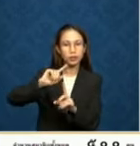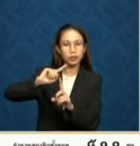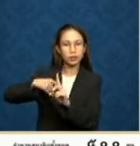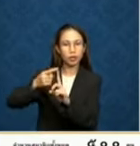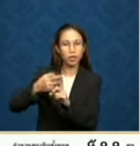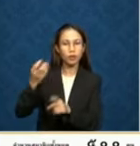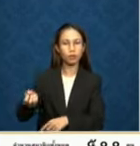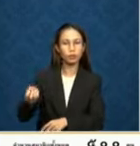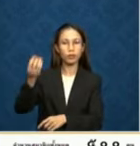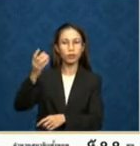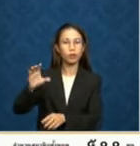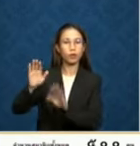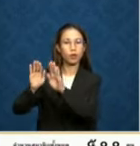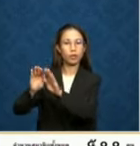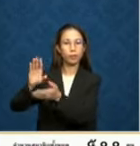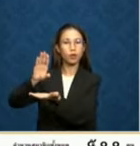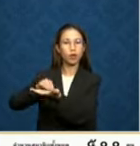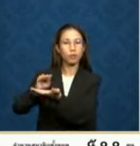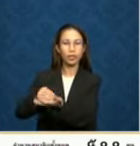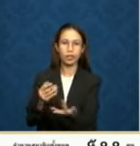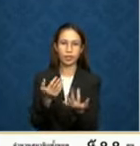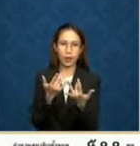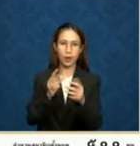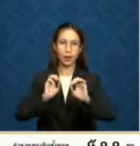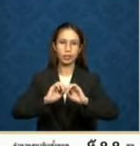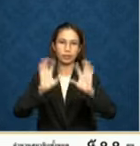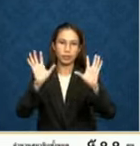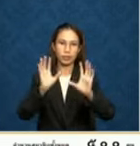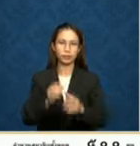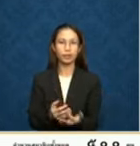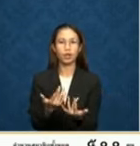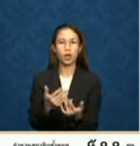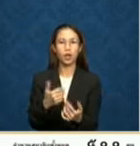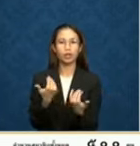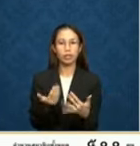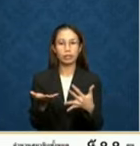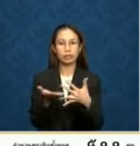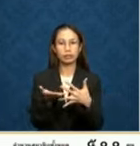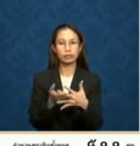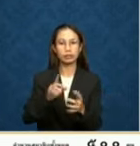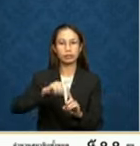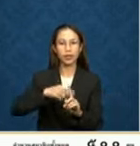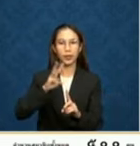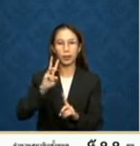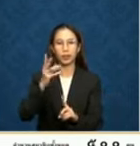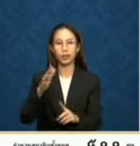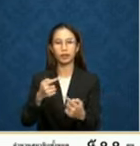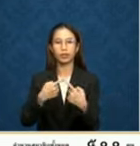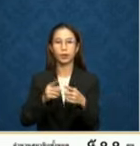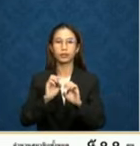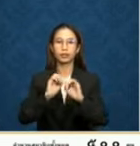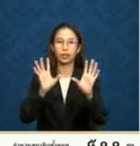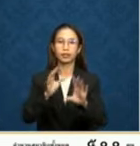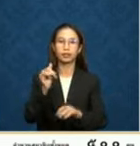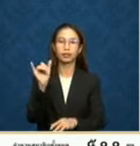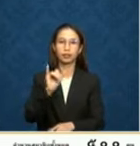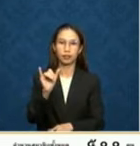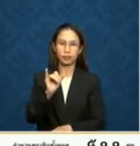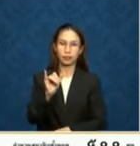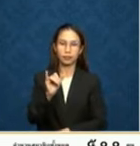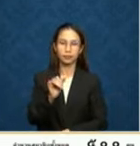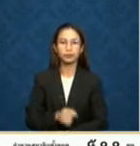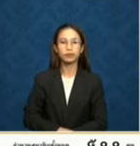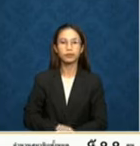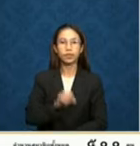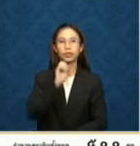ใช้คลาวก่อนบอกว่าให้รอความชัดเจน ผ่านมาครึ่งปีครั ยังไม่มคามชัเจนทีนี้พอหน่วยงานเขาจะ